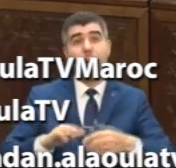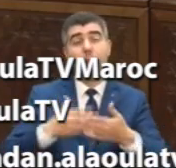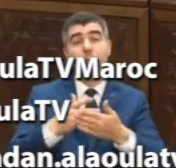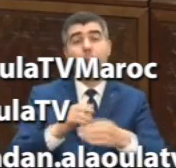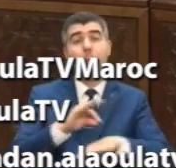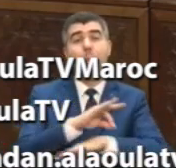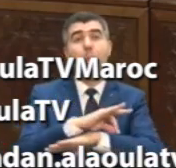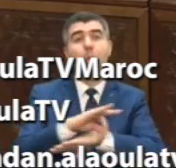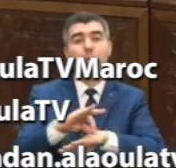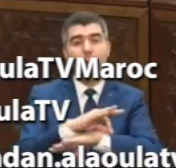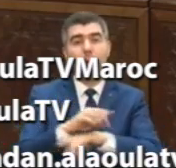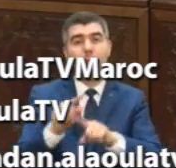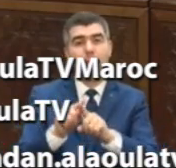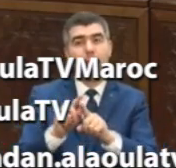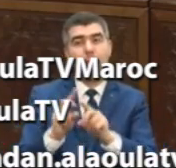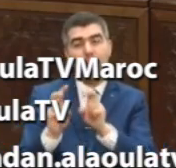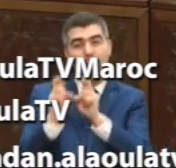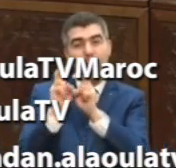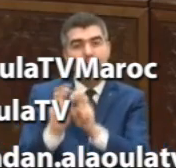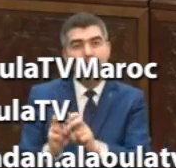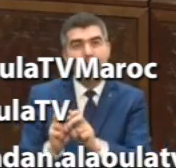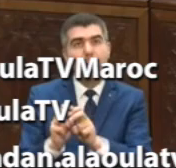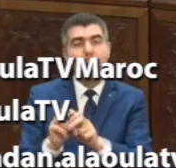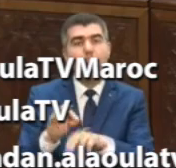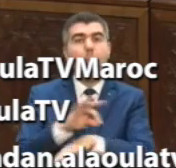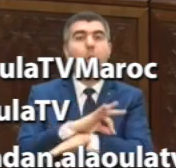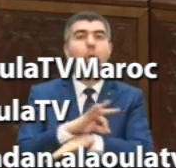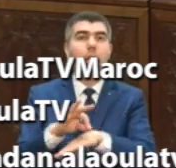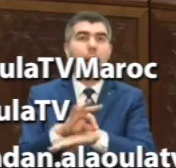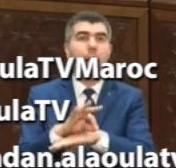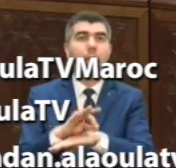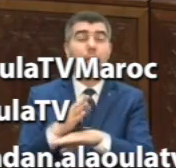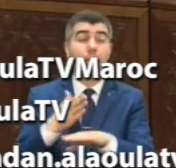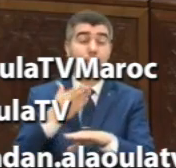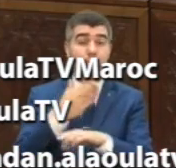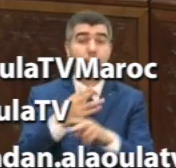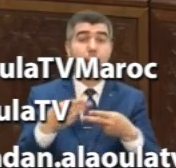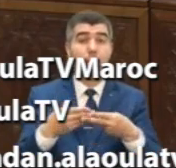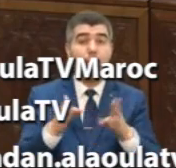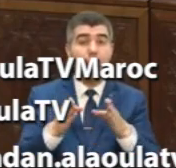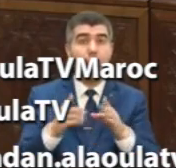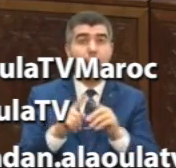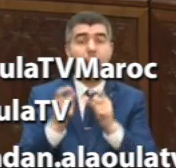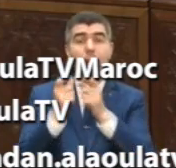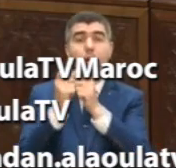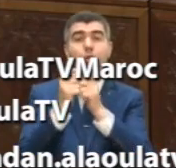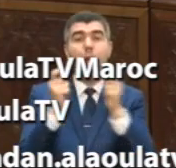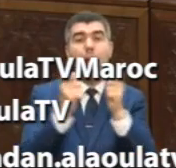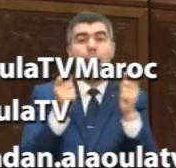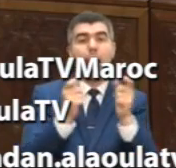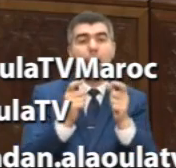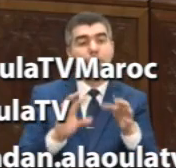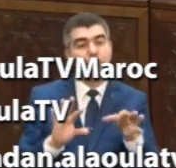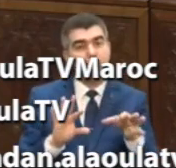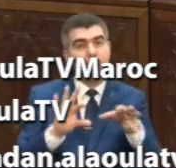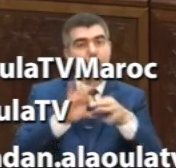توظيف سلالم الدنيا لبعض الموظفين في الحراسة، تفتحت الباب أمام واحد العدد ديال الشركات